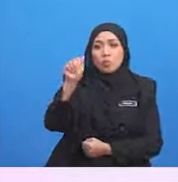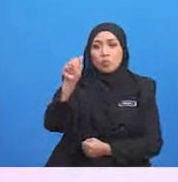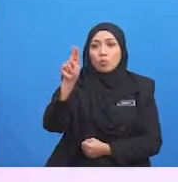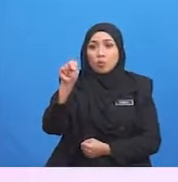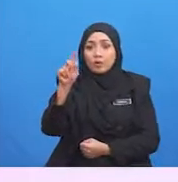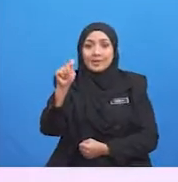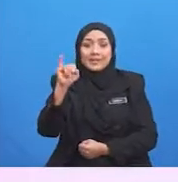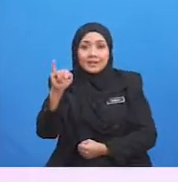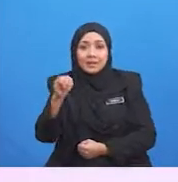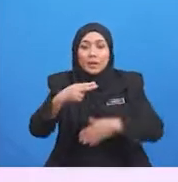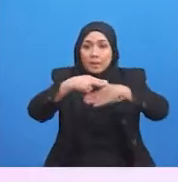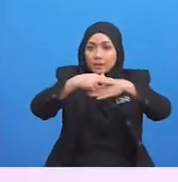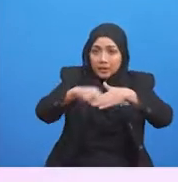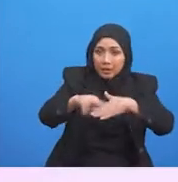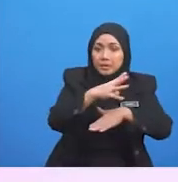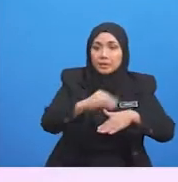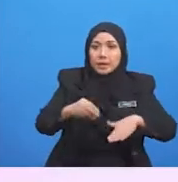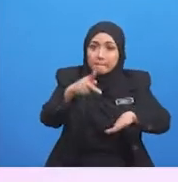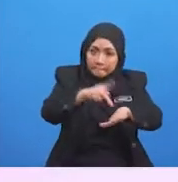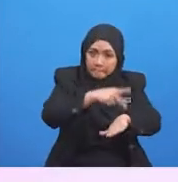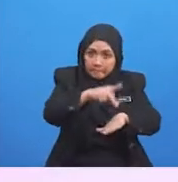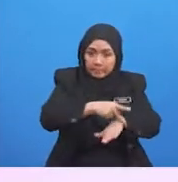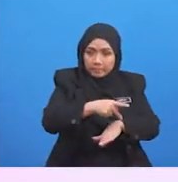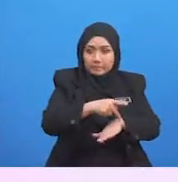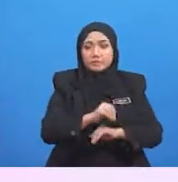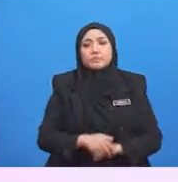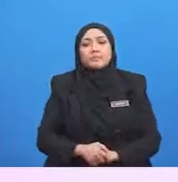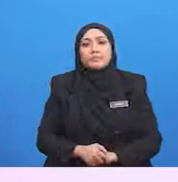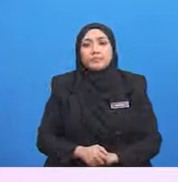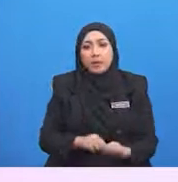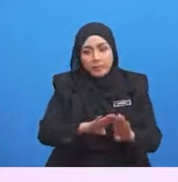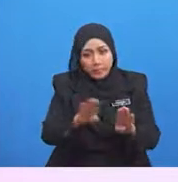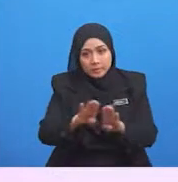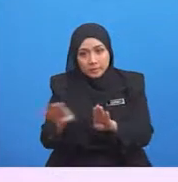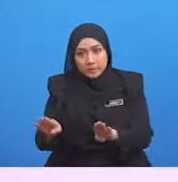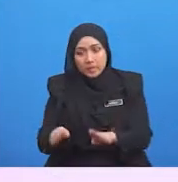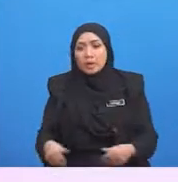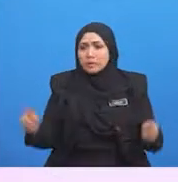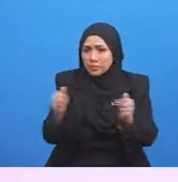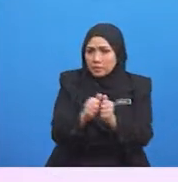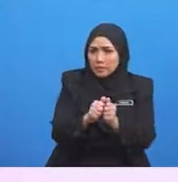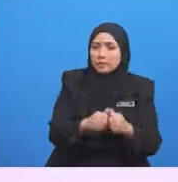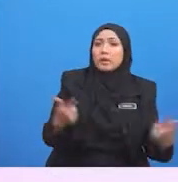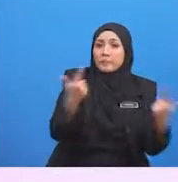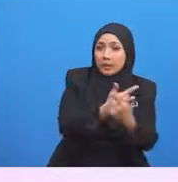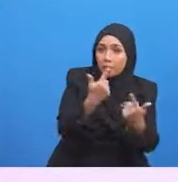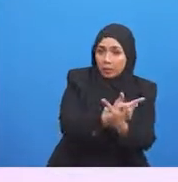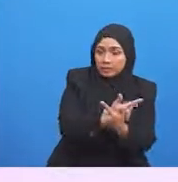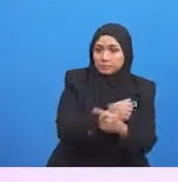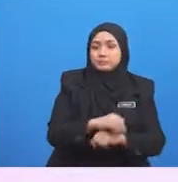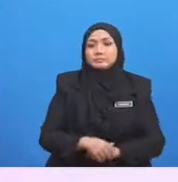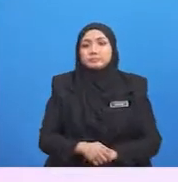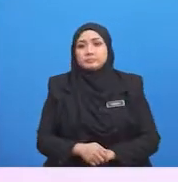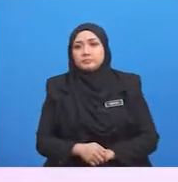penghantaran dan pemasangan. Ini akan membezakan sesuatu produk dengan pesaingnya. Seterusnya, kita lihat